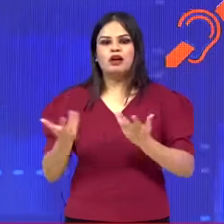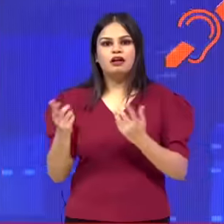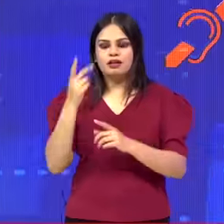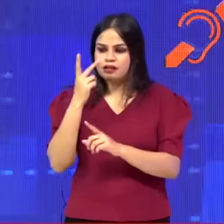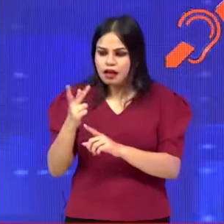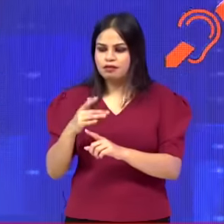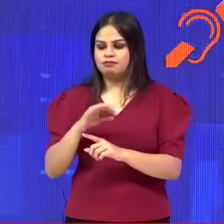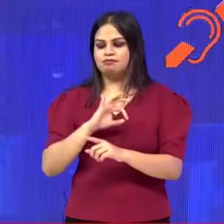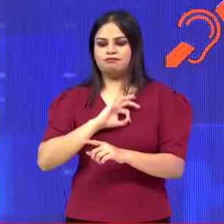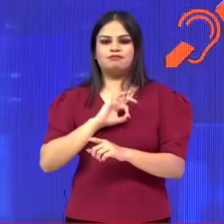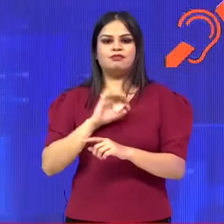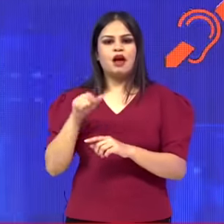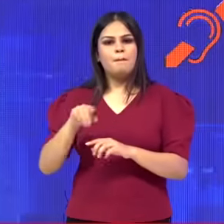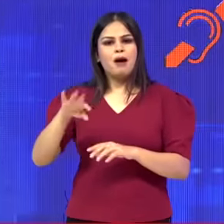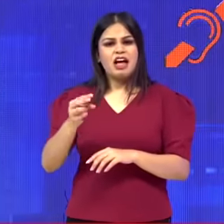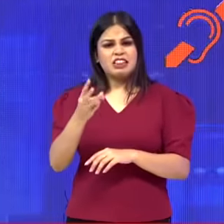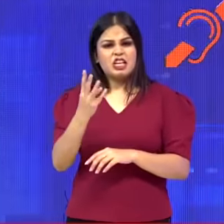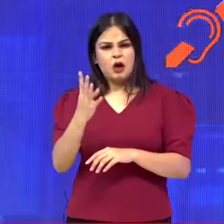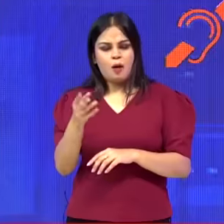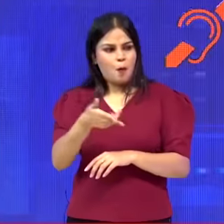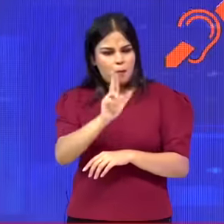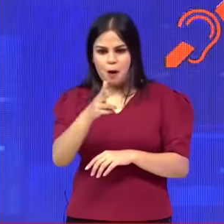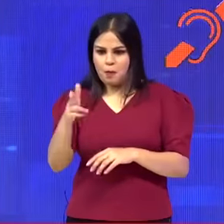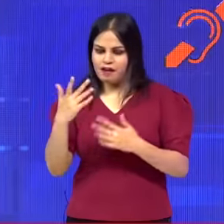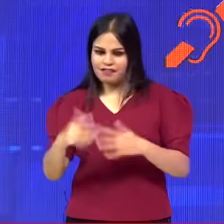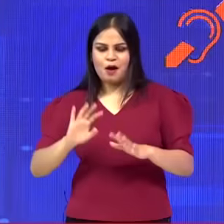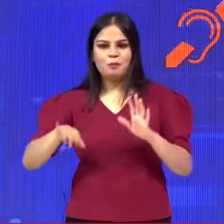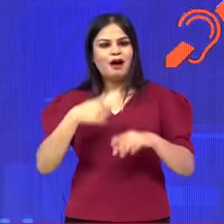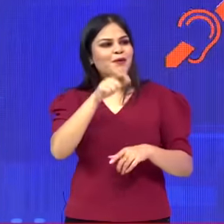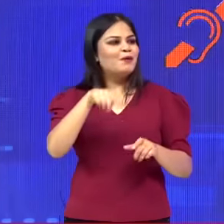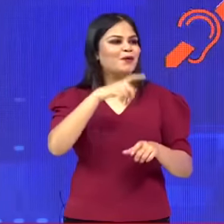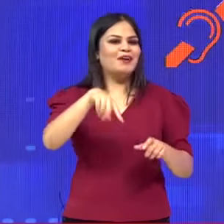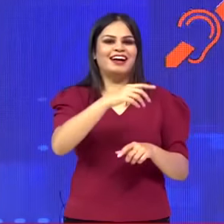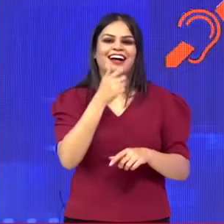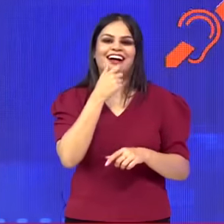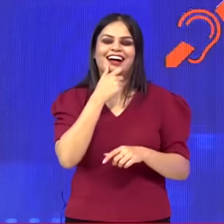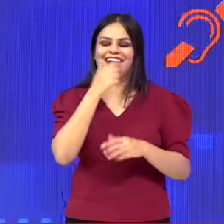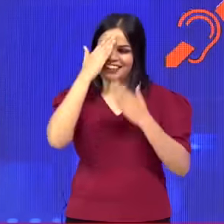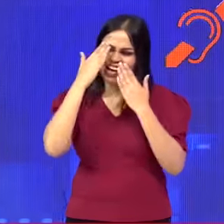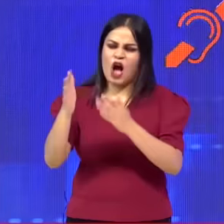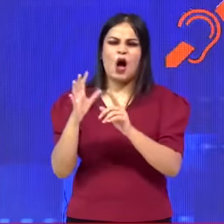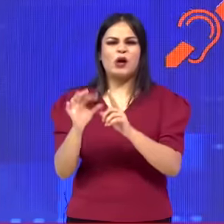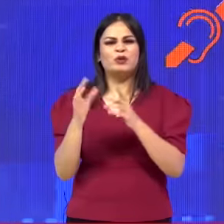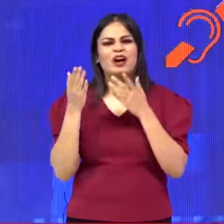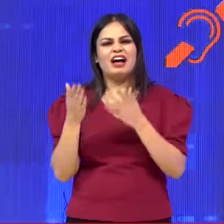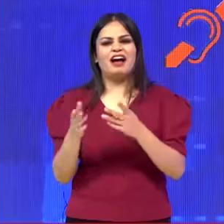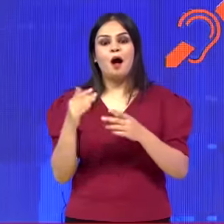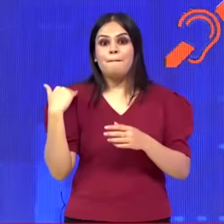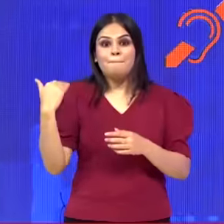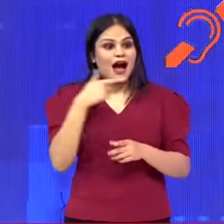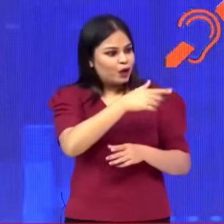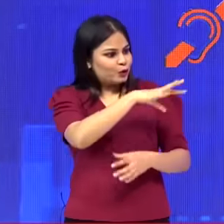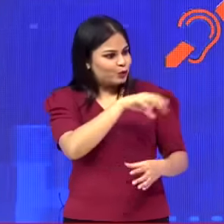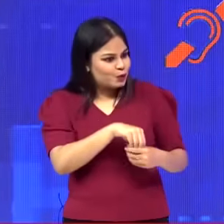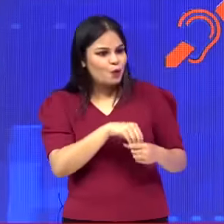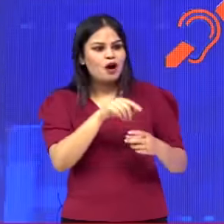तब फिर मैंने 3-4 और फायर कर दिए, फिर सब हंसने लगे, इसे क्या यार क्या करते हो तुम लोग। फिर सोहेल इन्वॉल्व था और